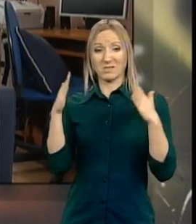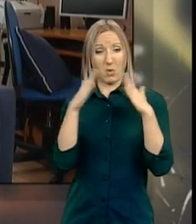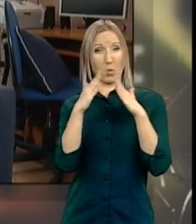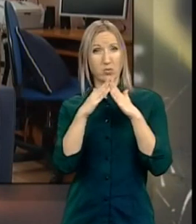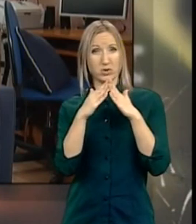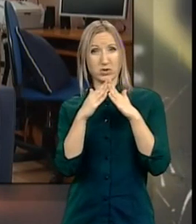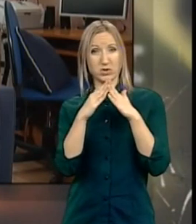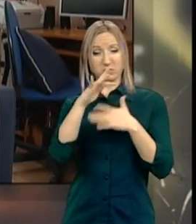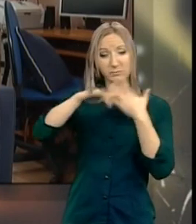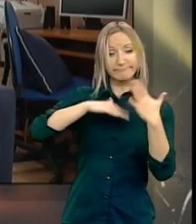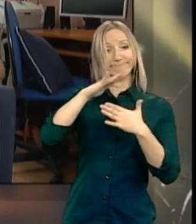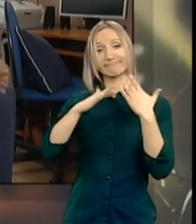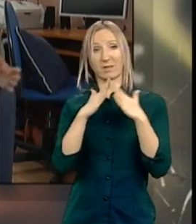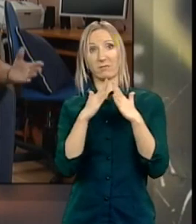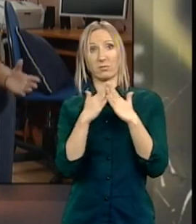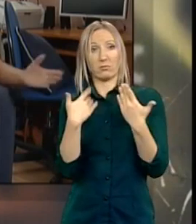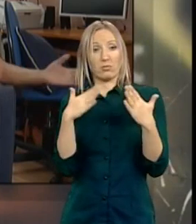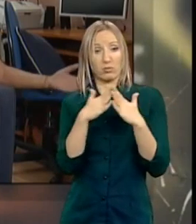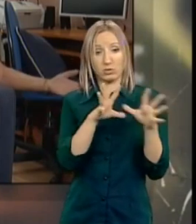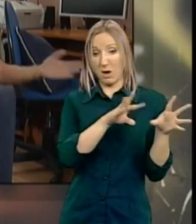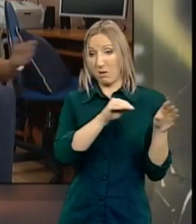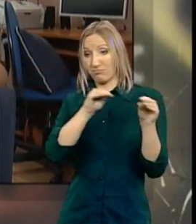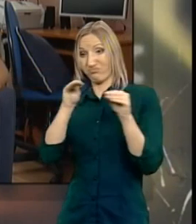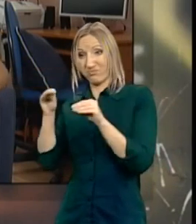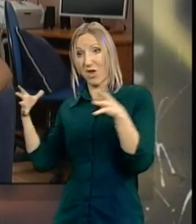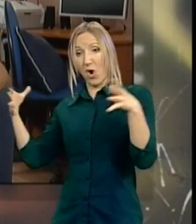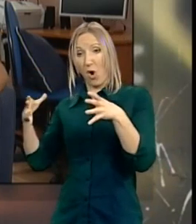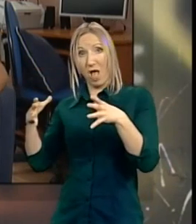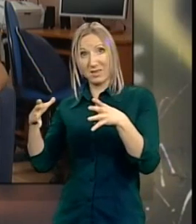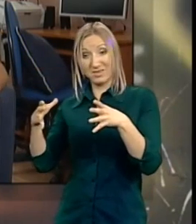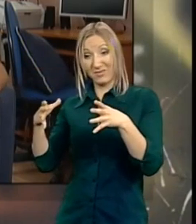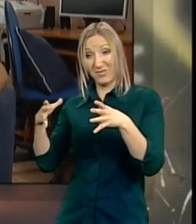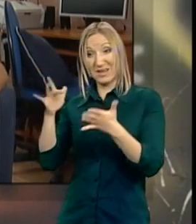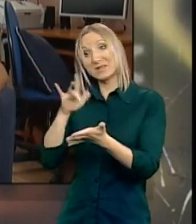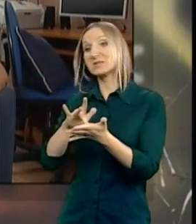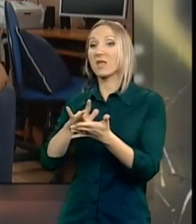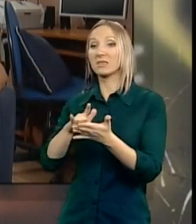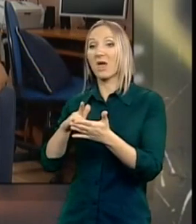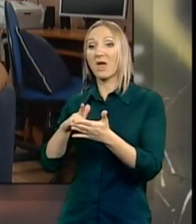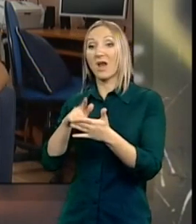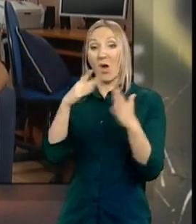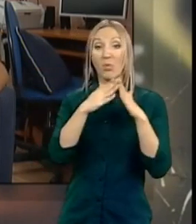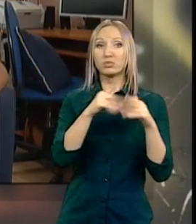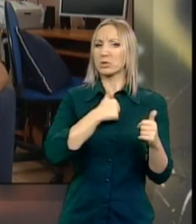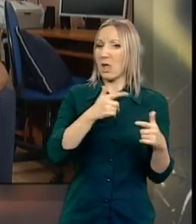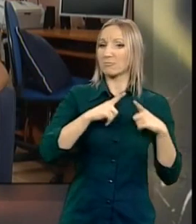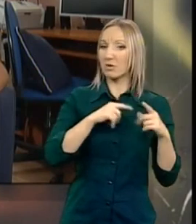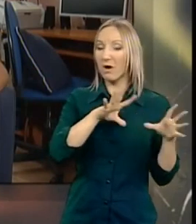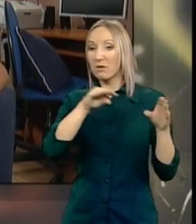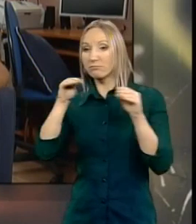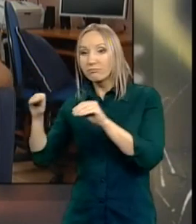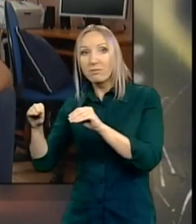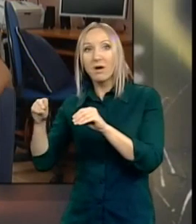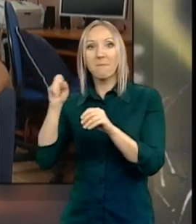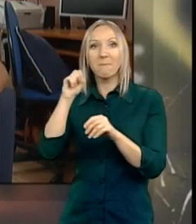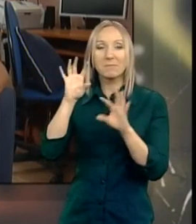i praktično iz kuće, pa smjestite se i živite sa 15 osoba u sobi, koristite na 70-oro